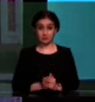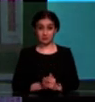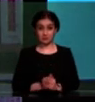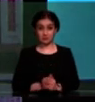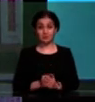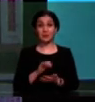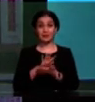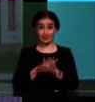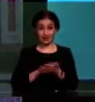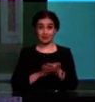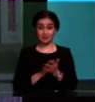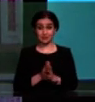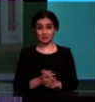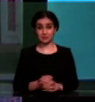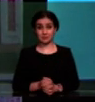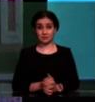Далее.